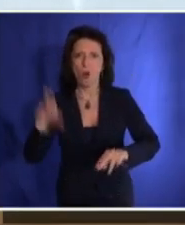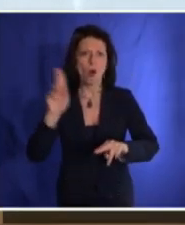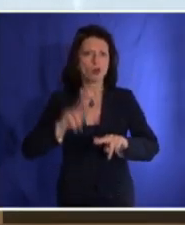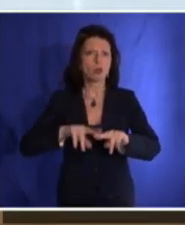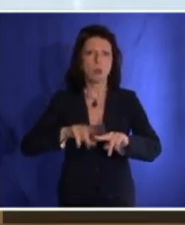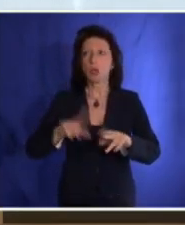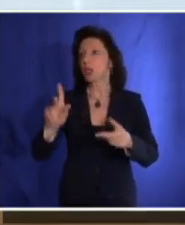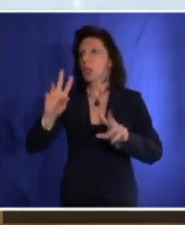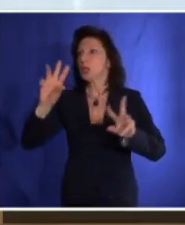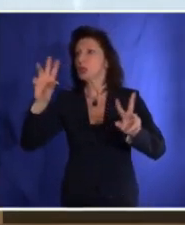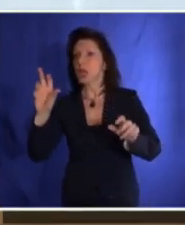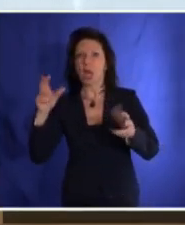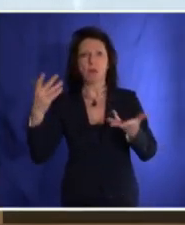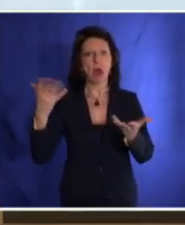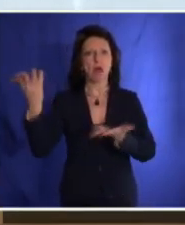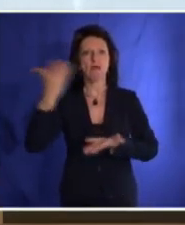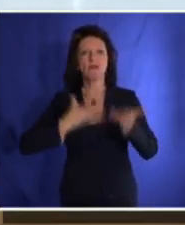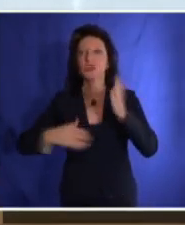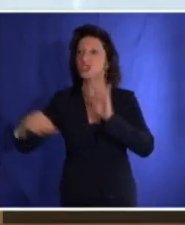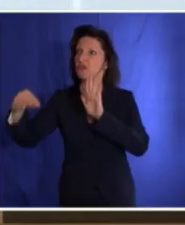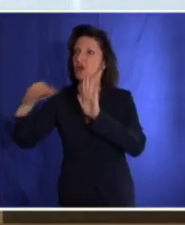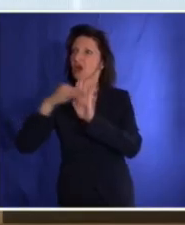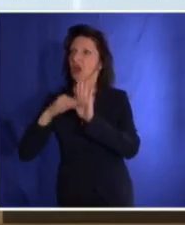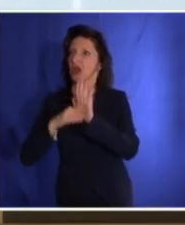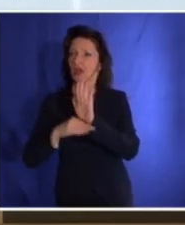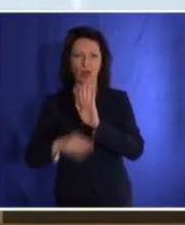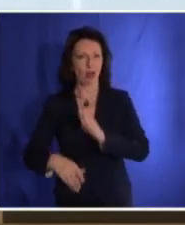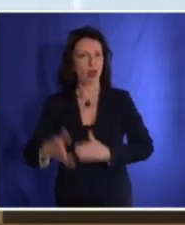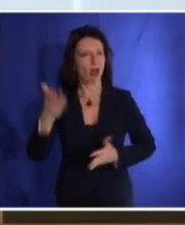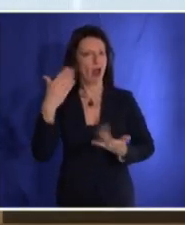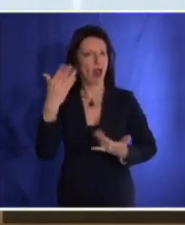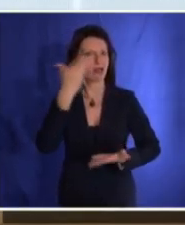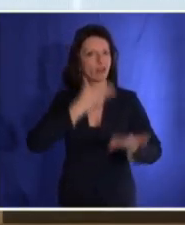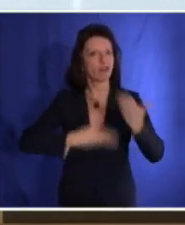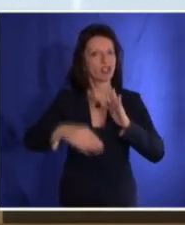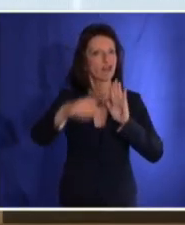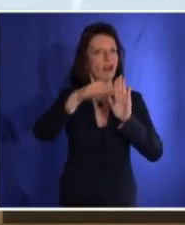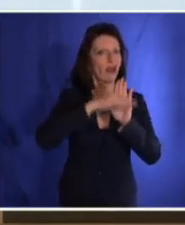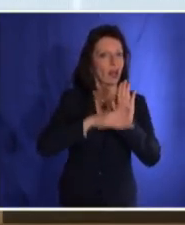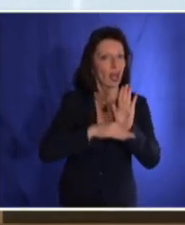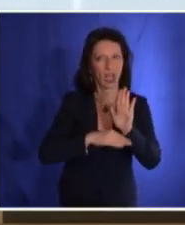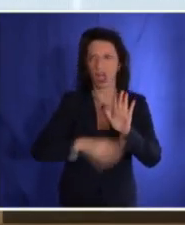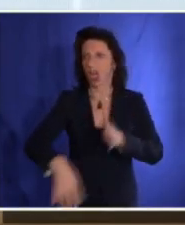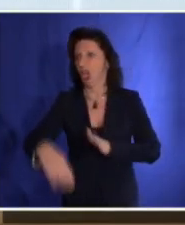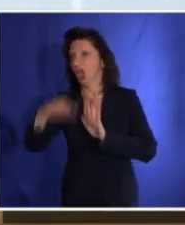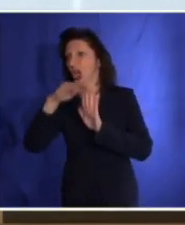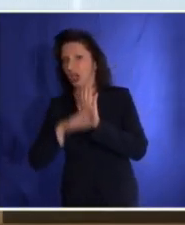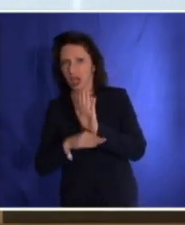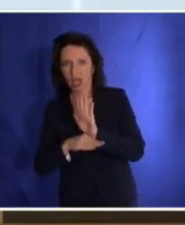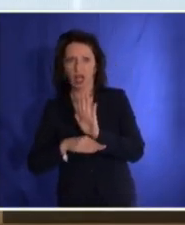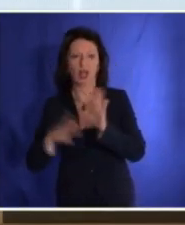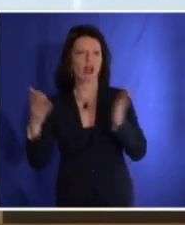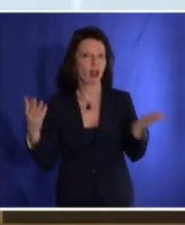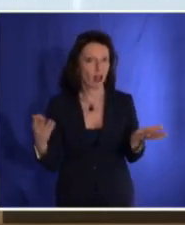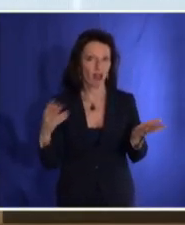wenn es ums Regulieren der Wirtschaft, der Landwirtschaft und des täglichen Lebens geht.